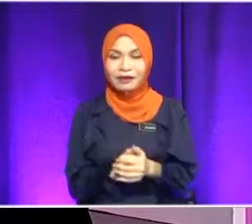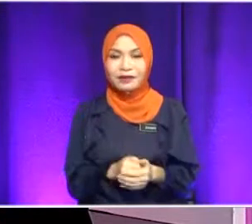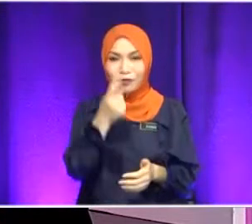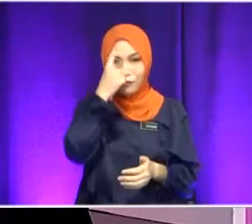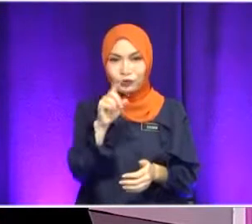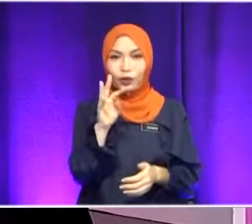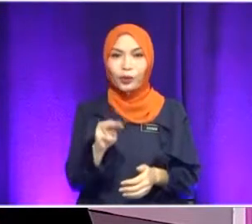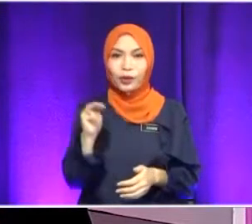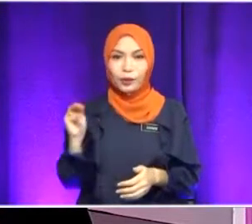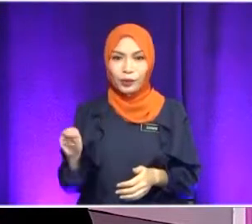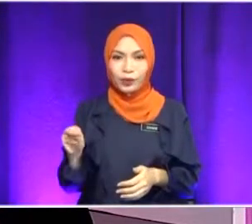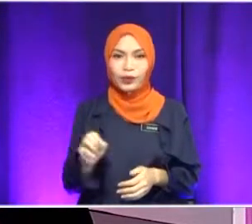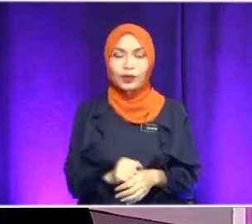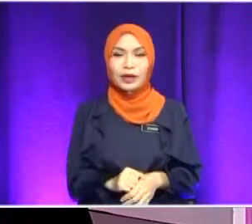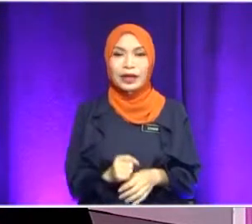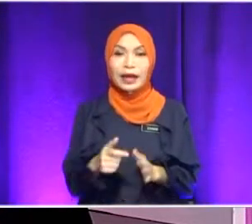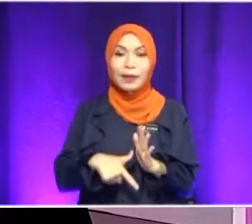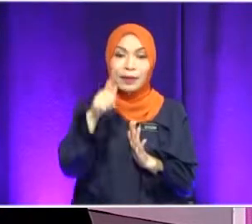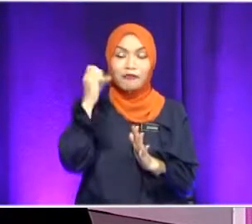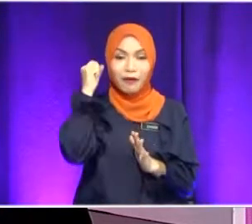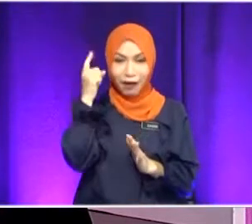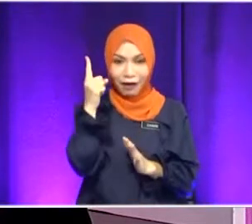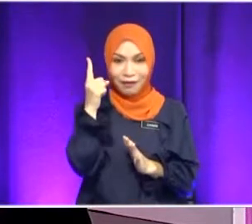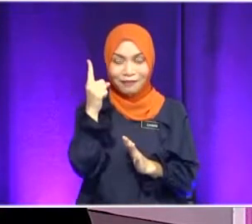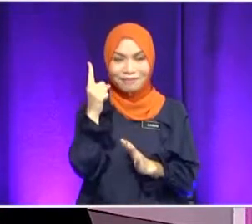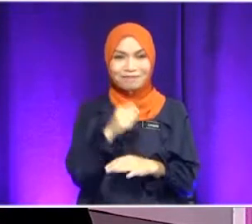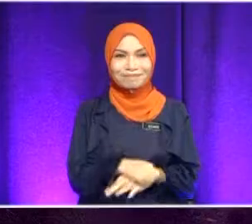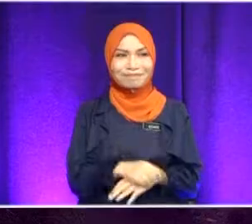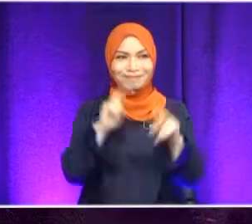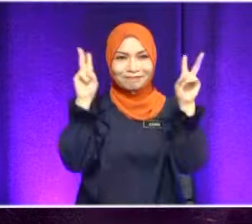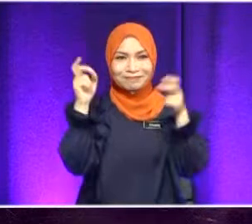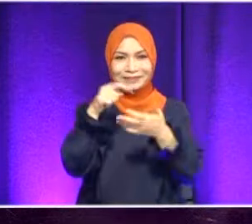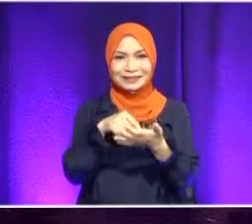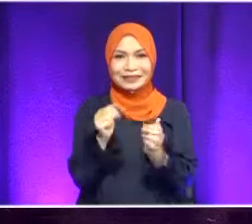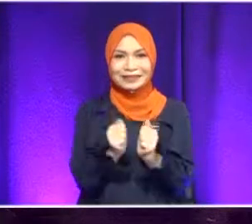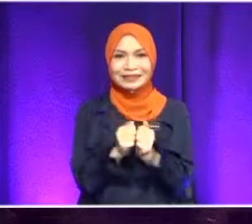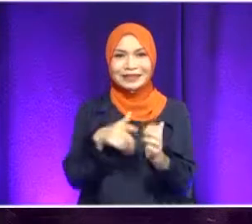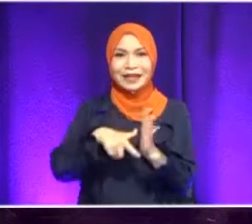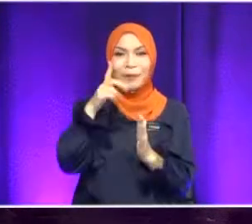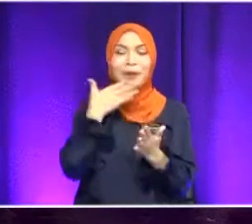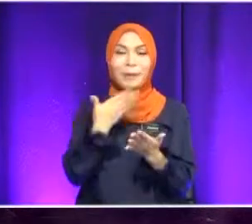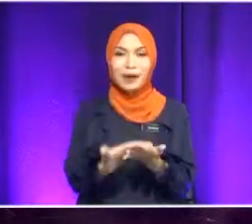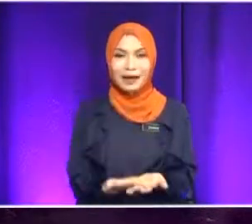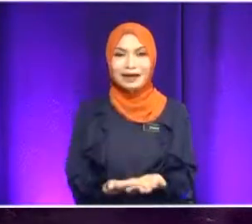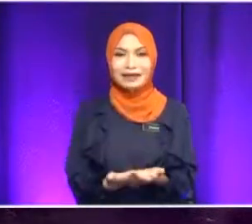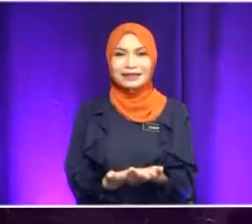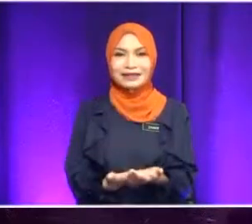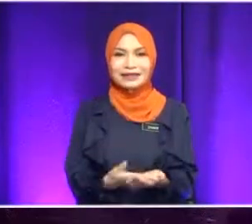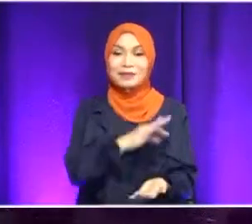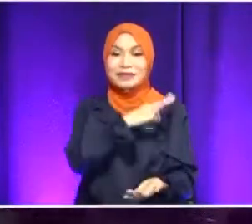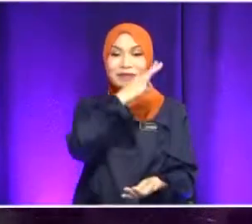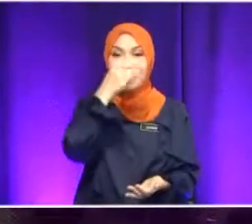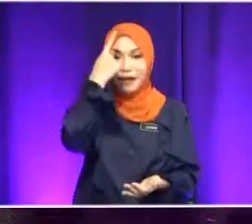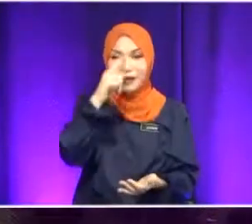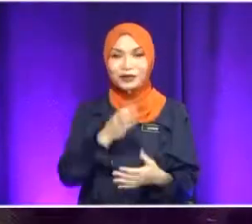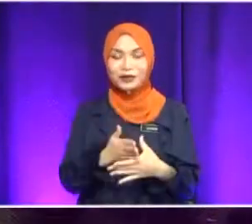belajar menguasai bab 3 dengan lebih bye bye bye kita mereka itu boleh-boleh pendapat semangat tadi itu teruskan Oke kita